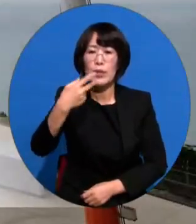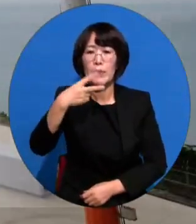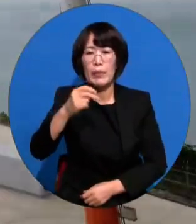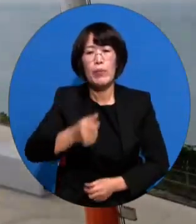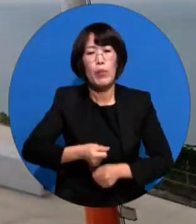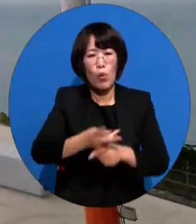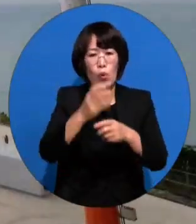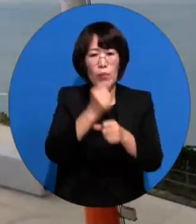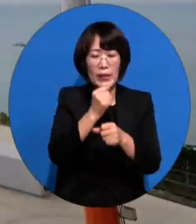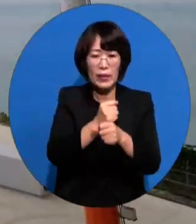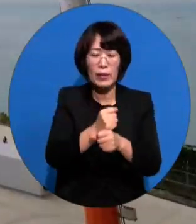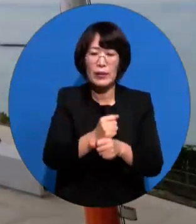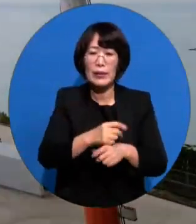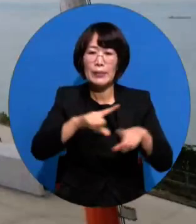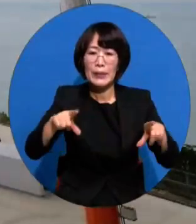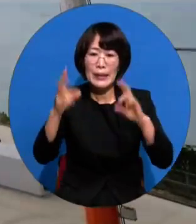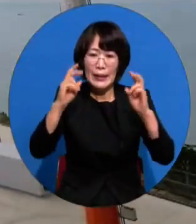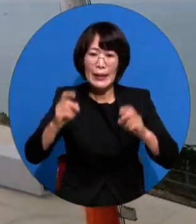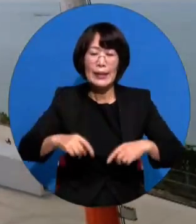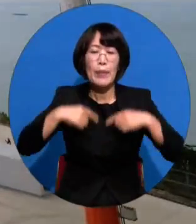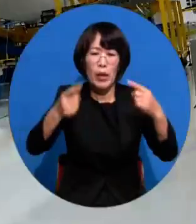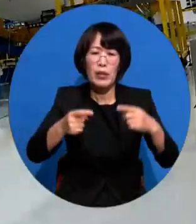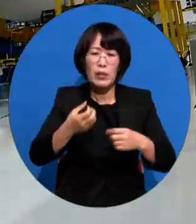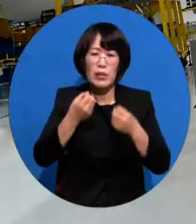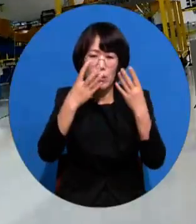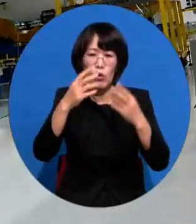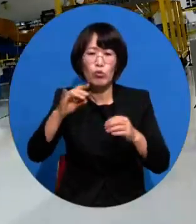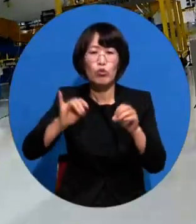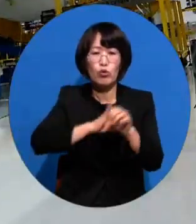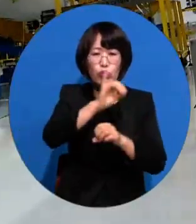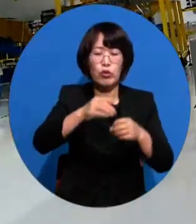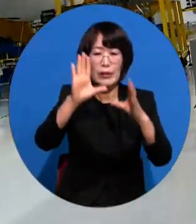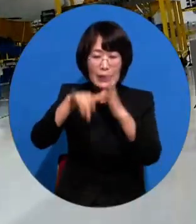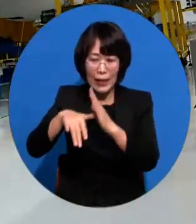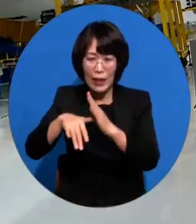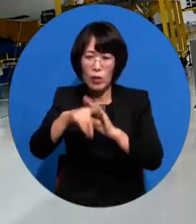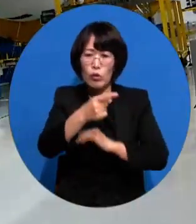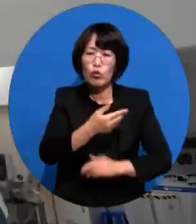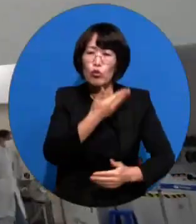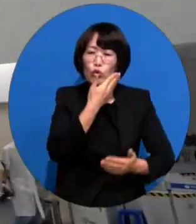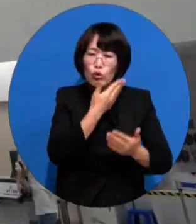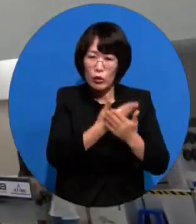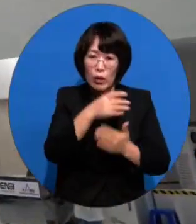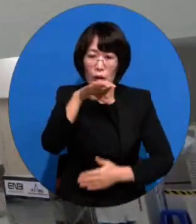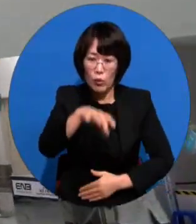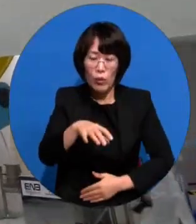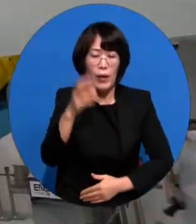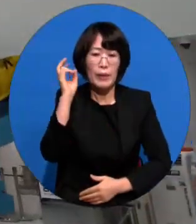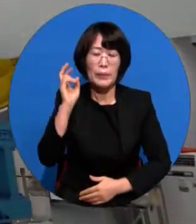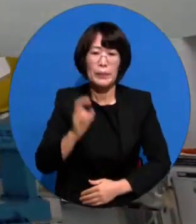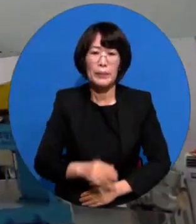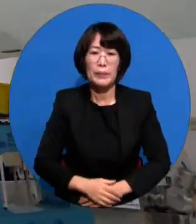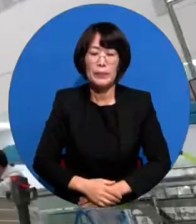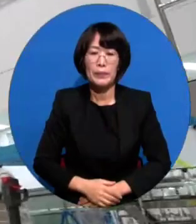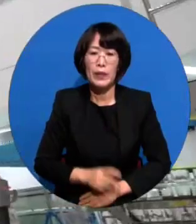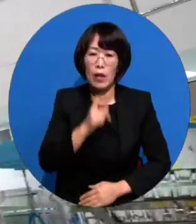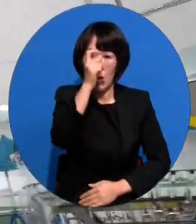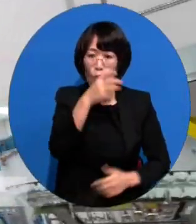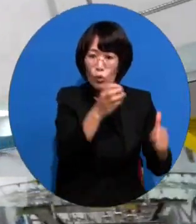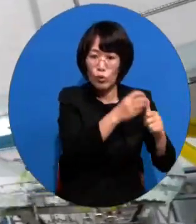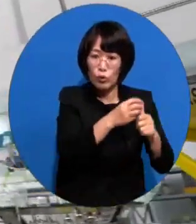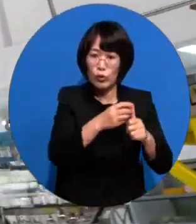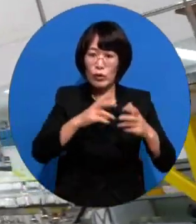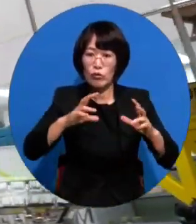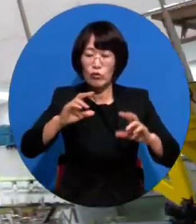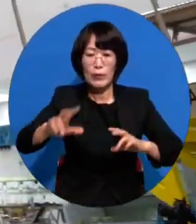조성됩니다. 민간이 참여하는 뉴스페이스 시대, 우주발사체 산업의 핵심 거점이 될 전망입니다. 고흥군은